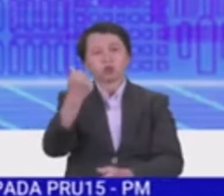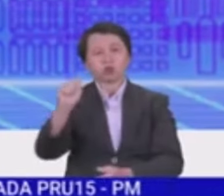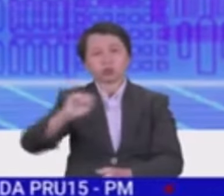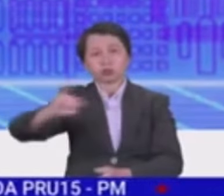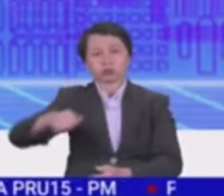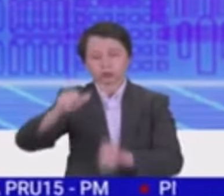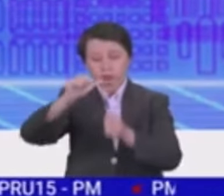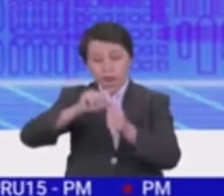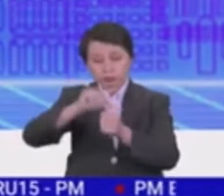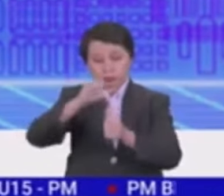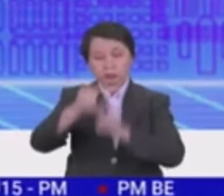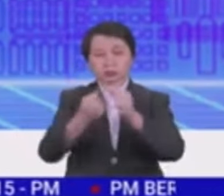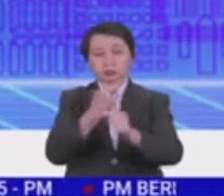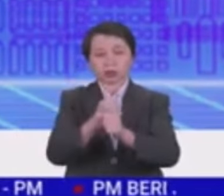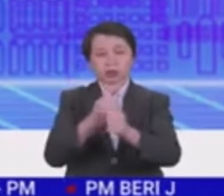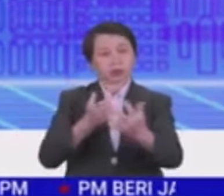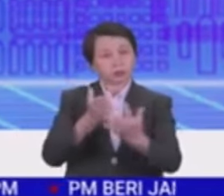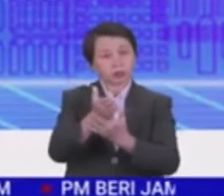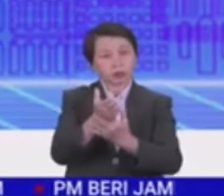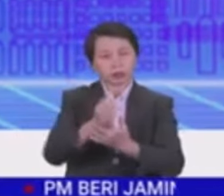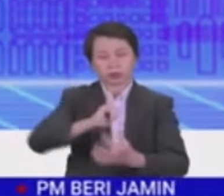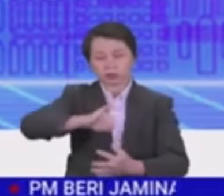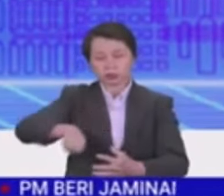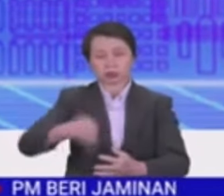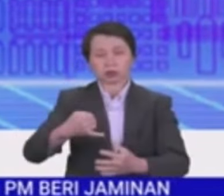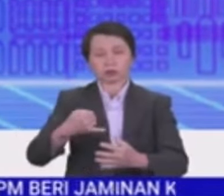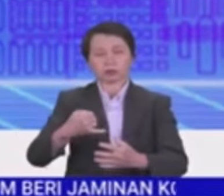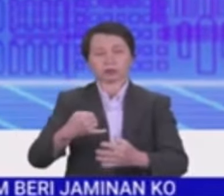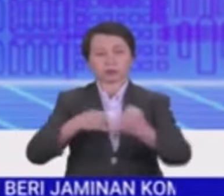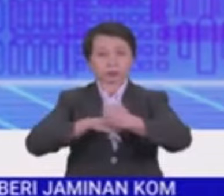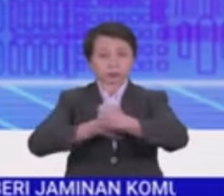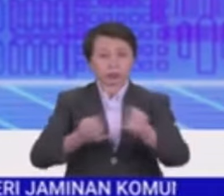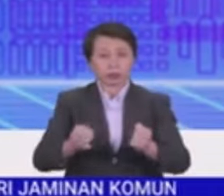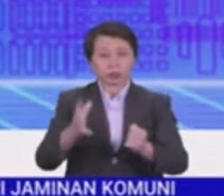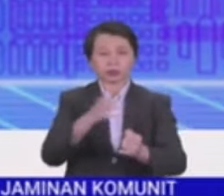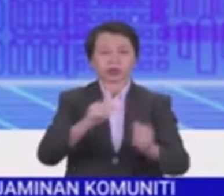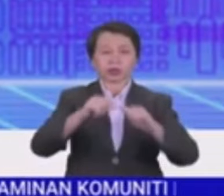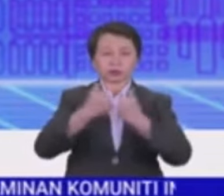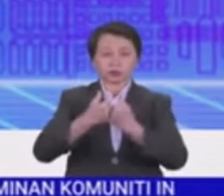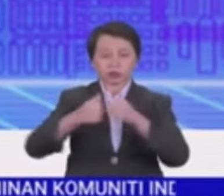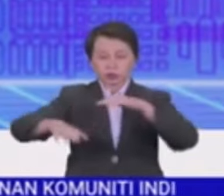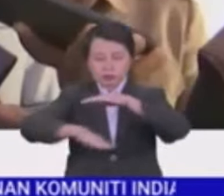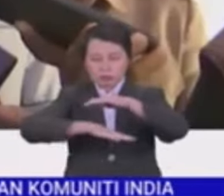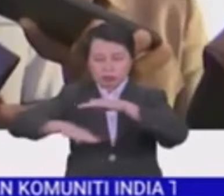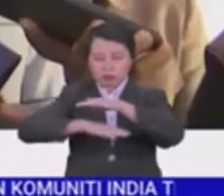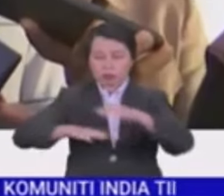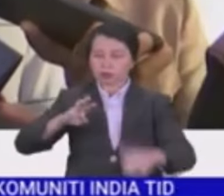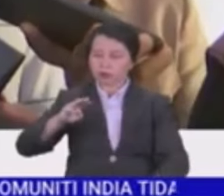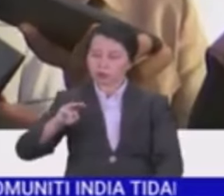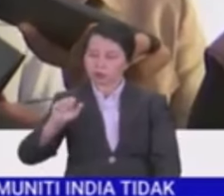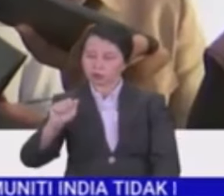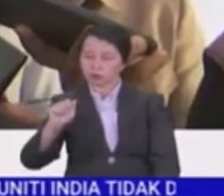ringgit setiap tahun menerusi jabatan dan agensi di bawah MAFI.